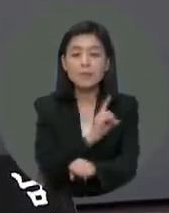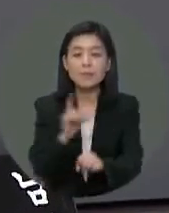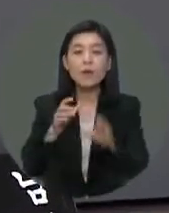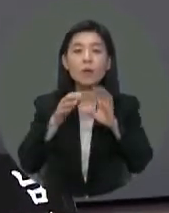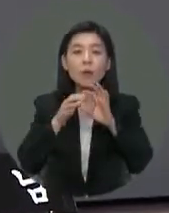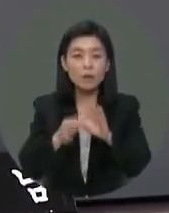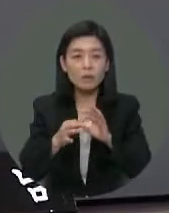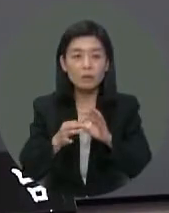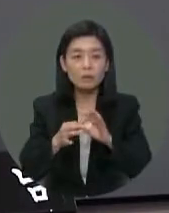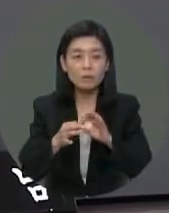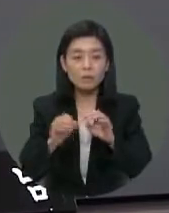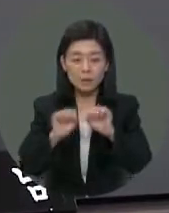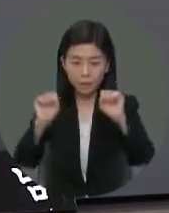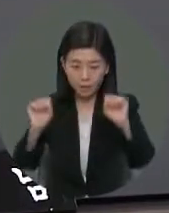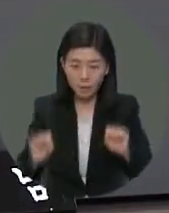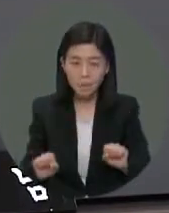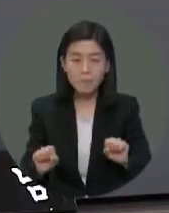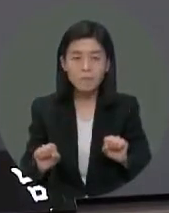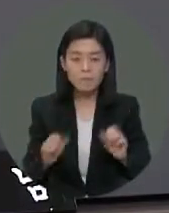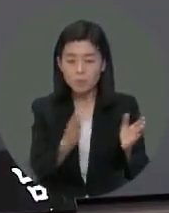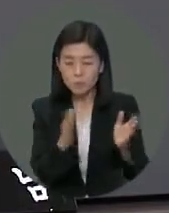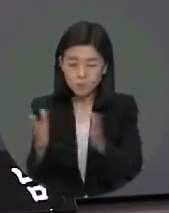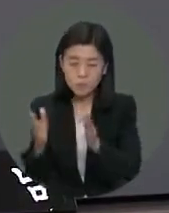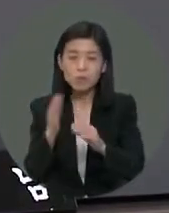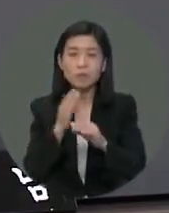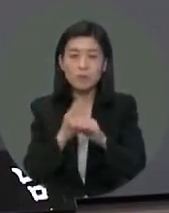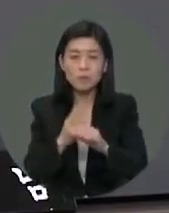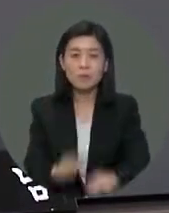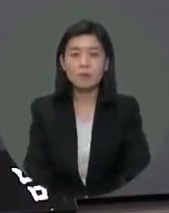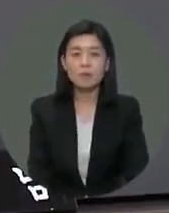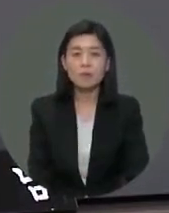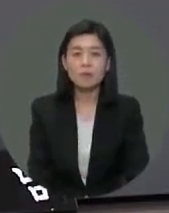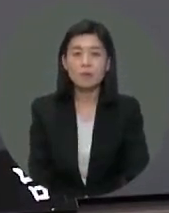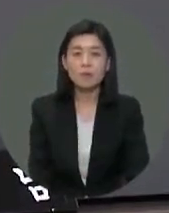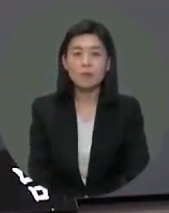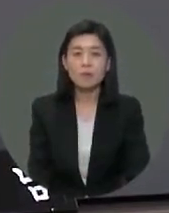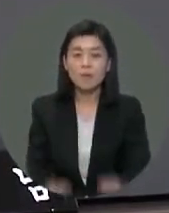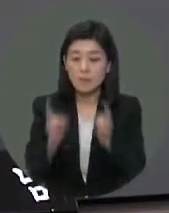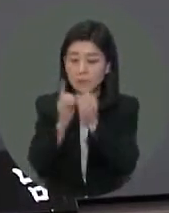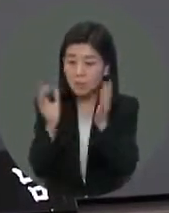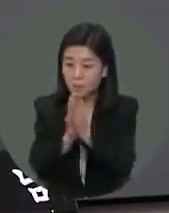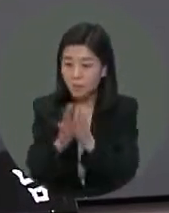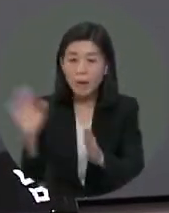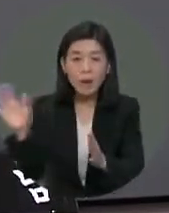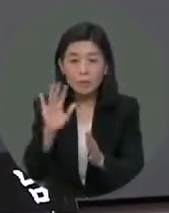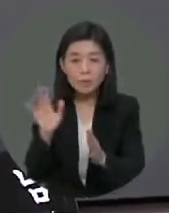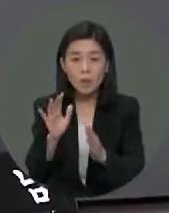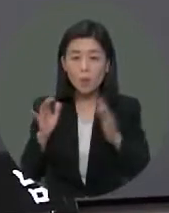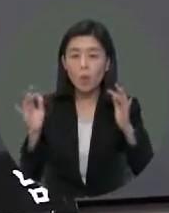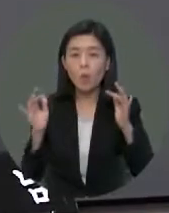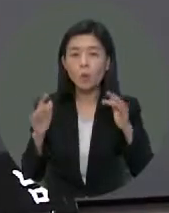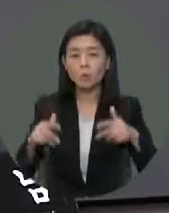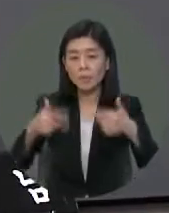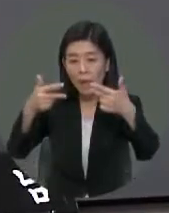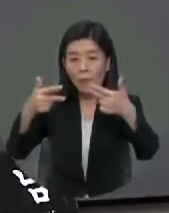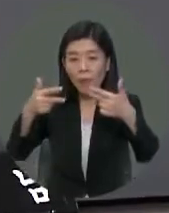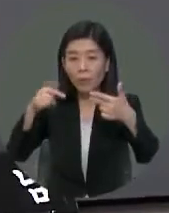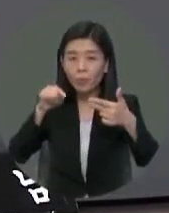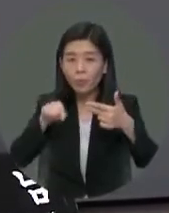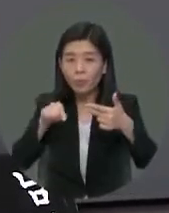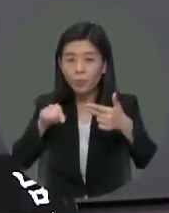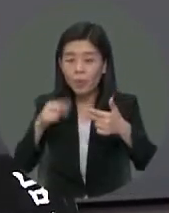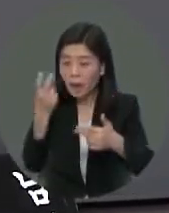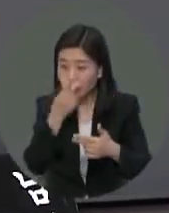마련 중에 있습니다 비대면 시스템으로 해서 디지털 감자를 한다고 그랬는데 이것도 사각기대가 있어요